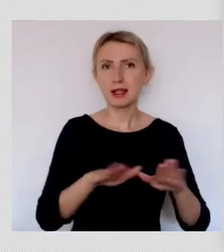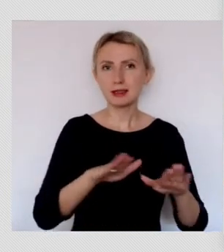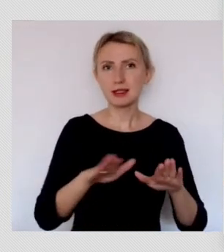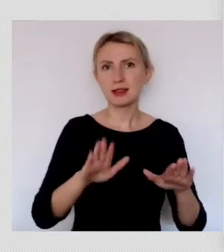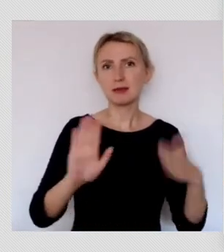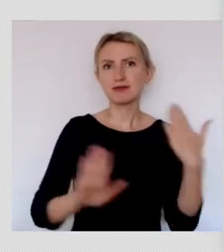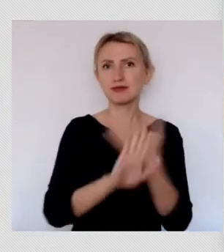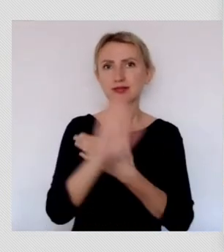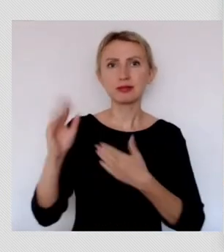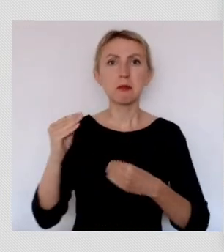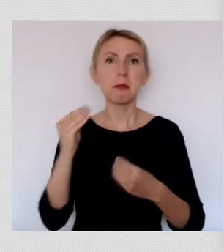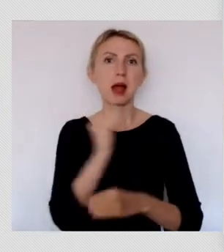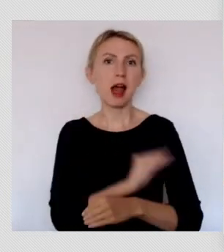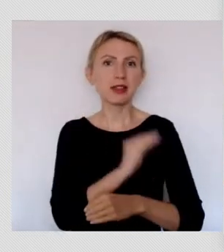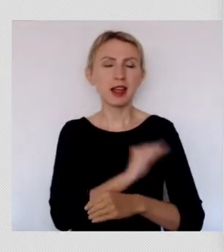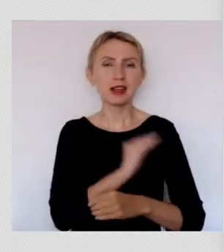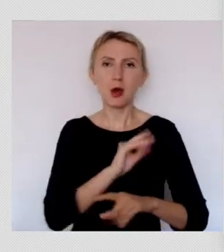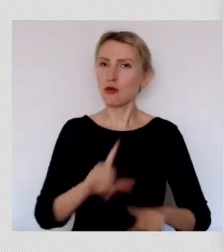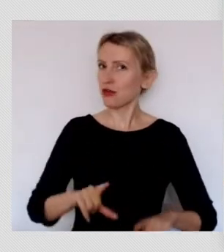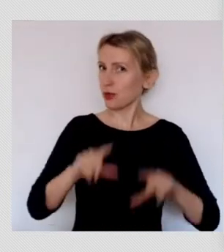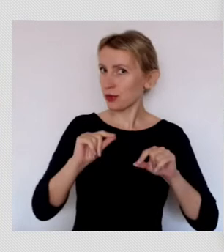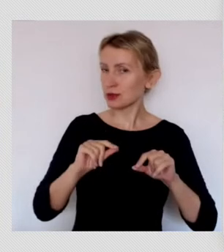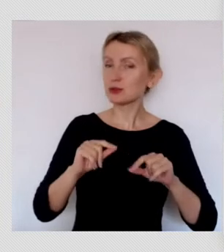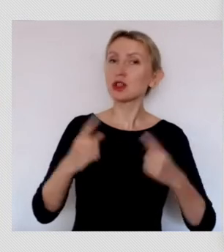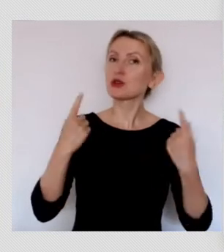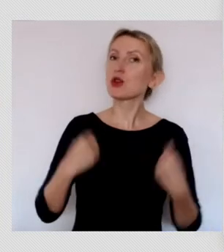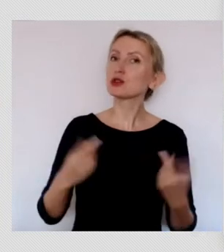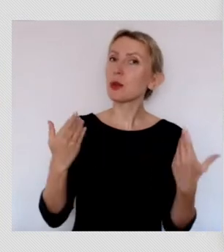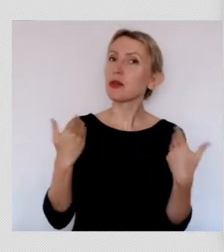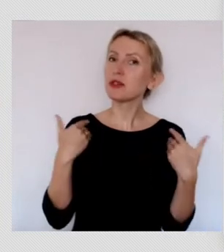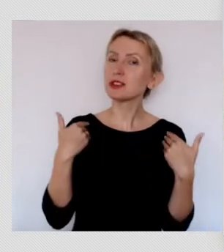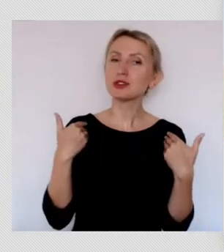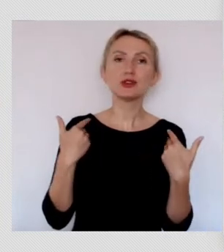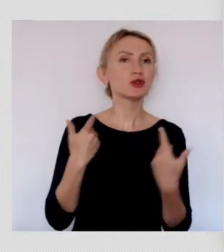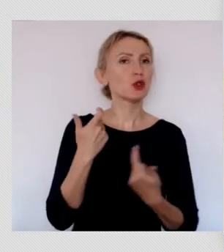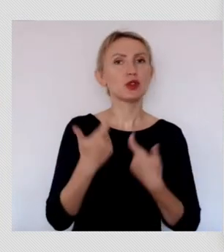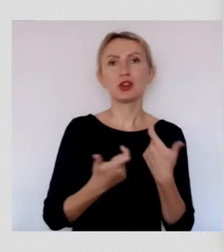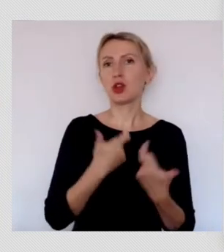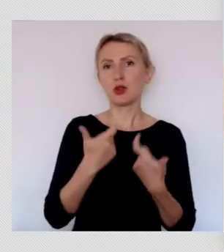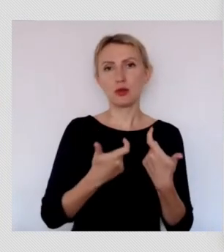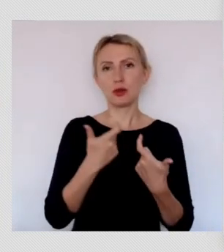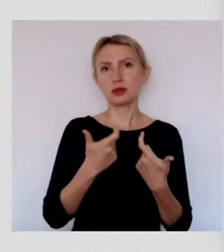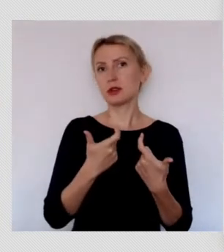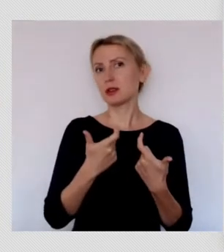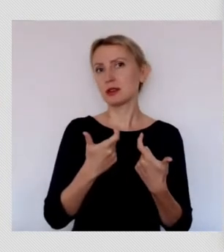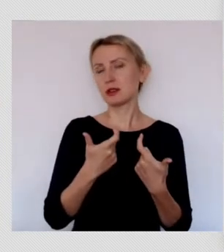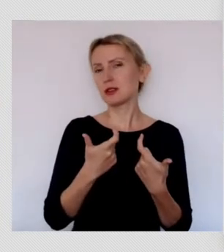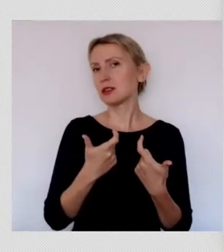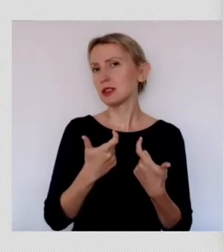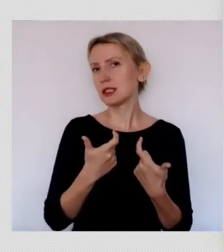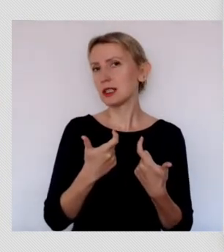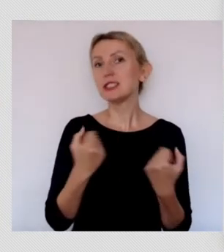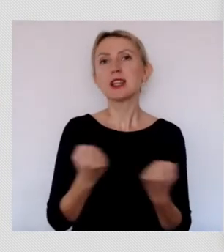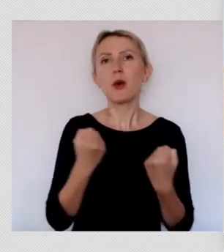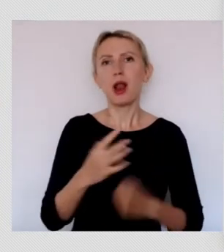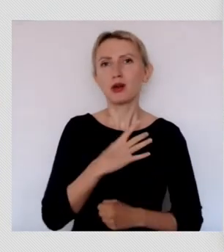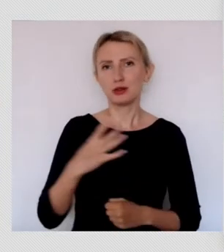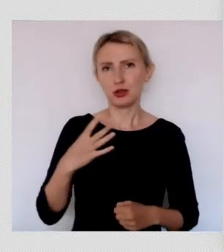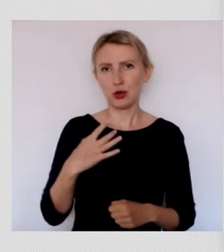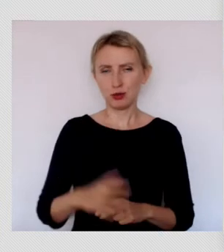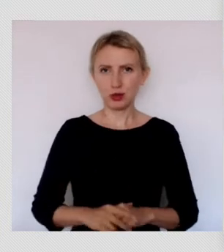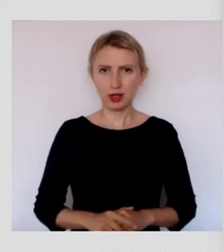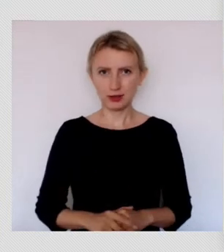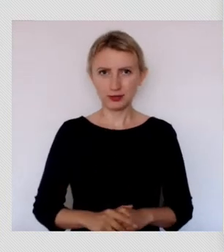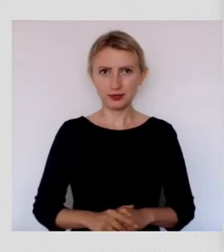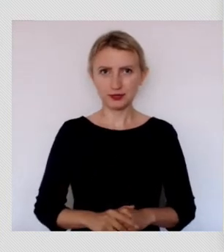ekspozycję materiałów wyborczych przez osoby fizyczne nieprowadzające działalności gospodarczej